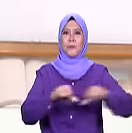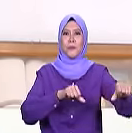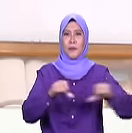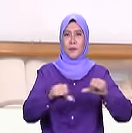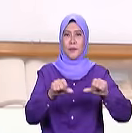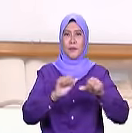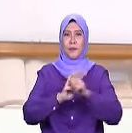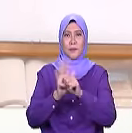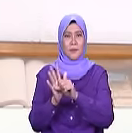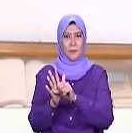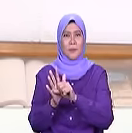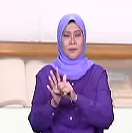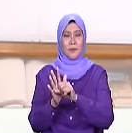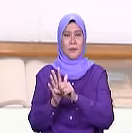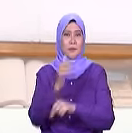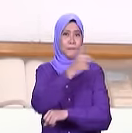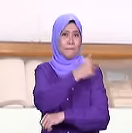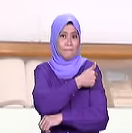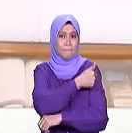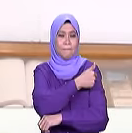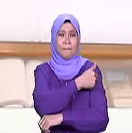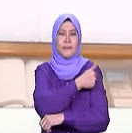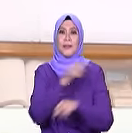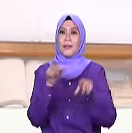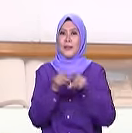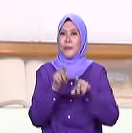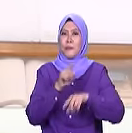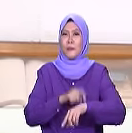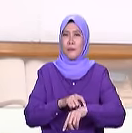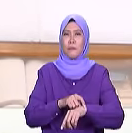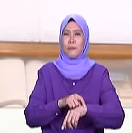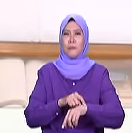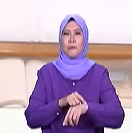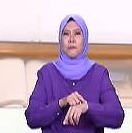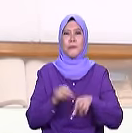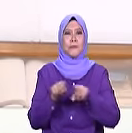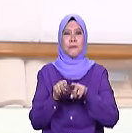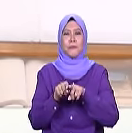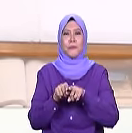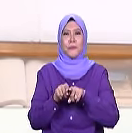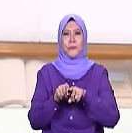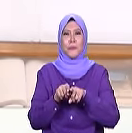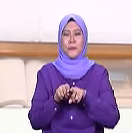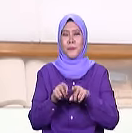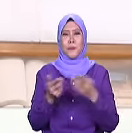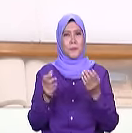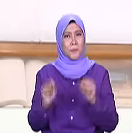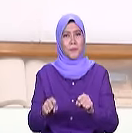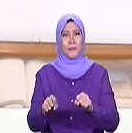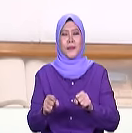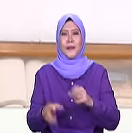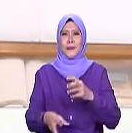aktiviti COVID, especially vaksinasi. Dan masa sama kita juga tidak lupa untuk meningkatkan lagi kita